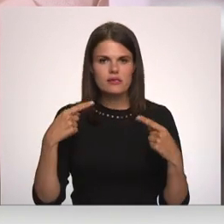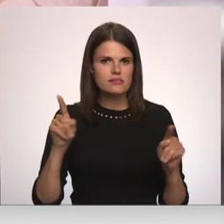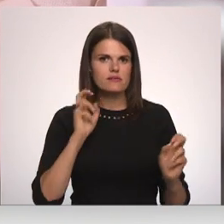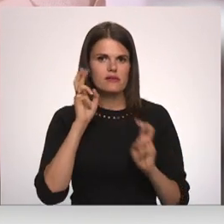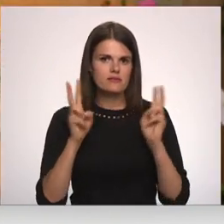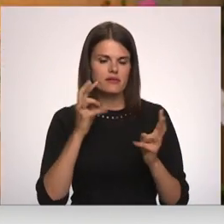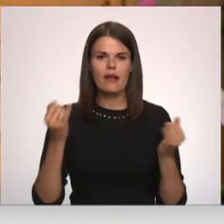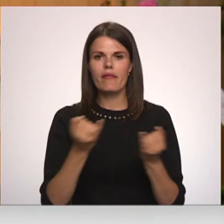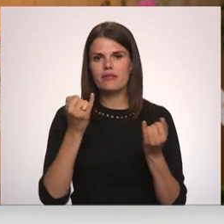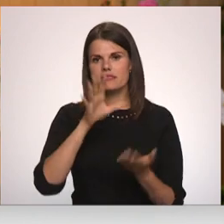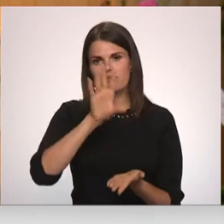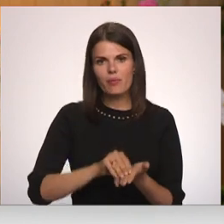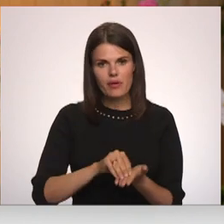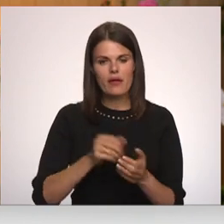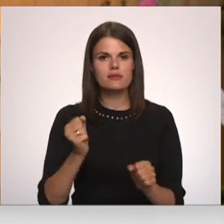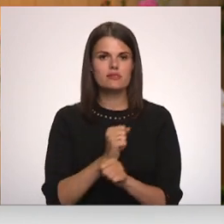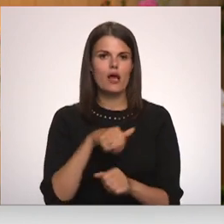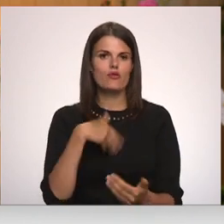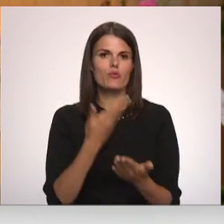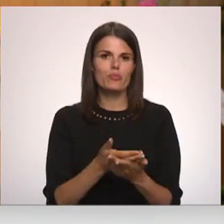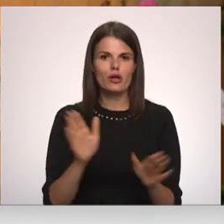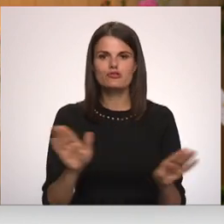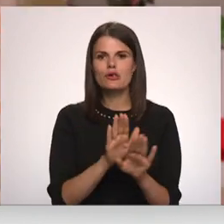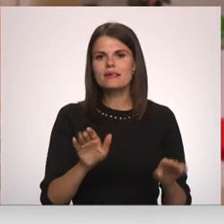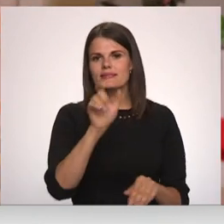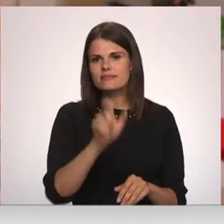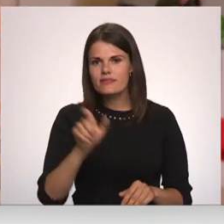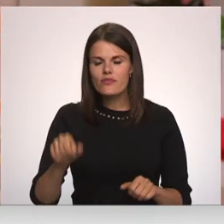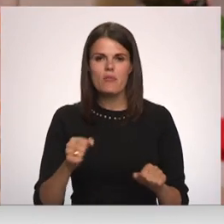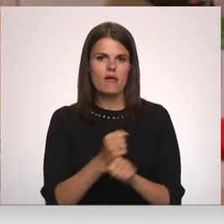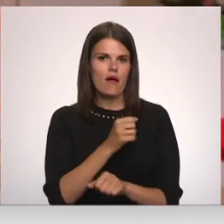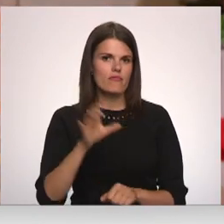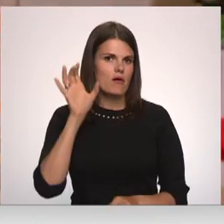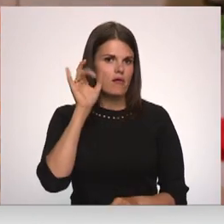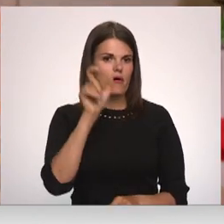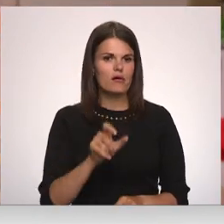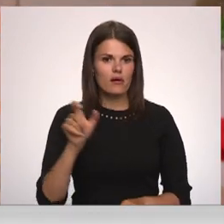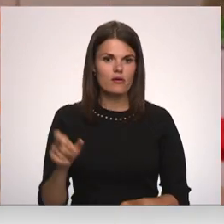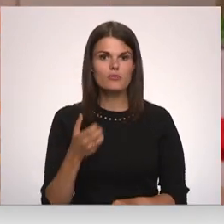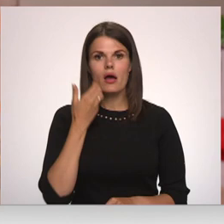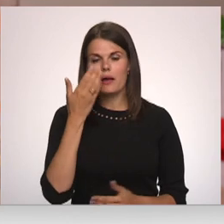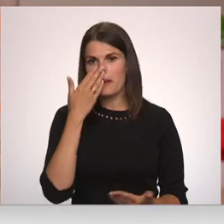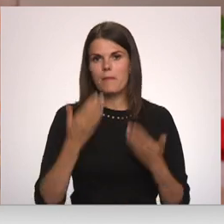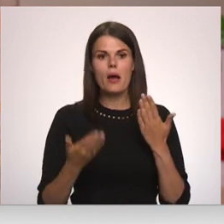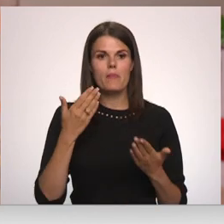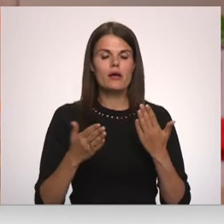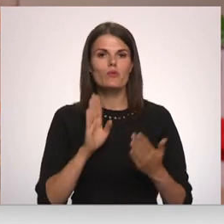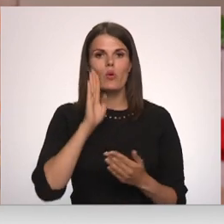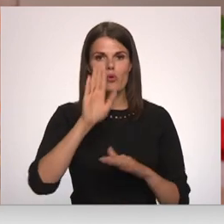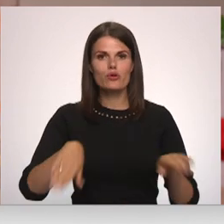interesanta pieredze gan dziedātājiem, gan arī klausītājiem. Kad mēs pamēģinājām no rīta tukšajā baznīcā, akustika bija,